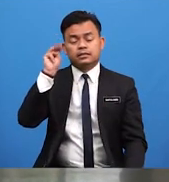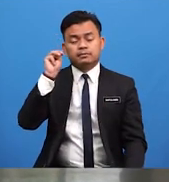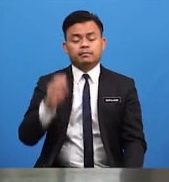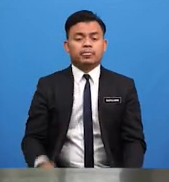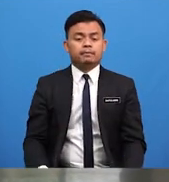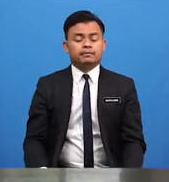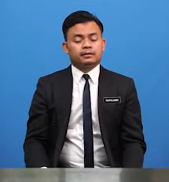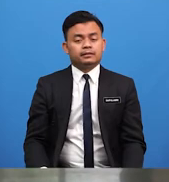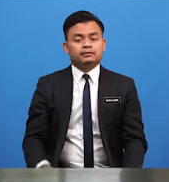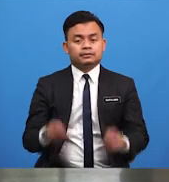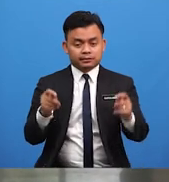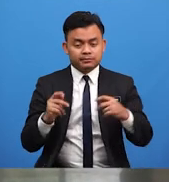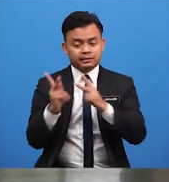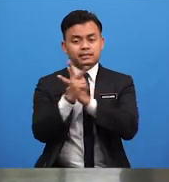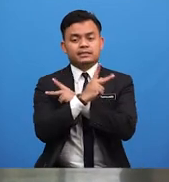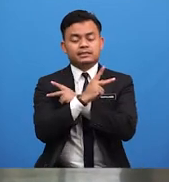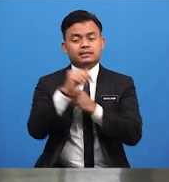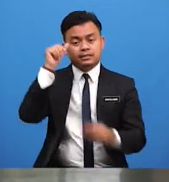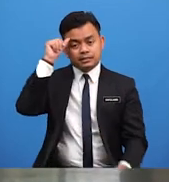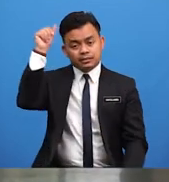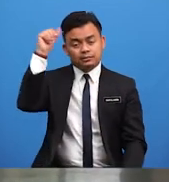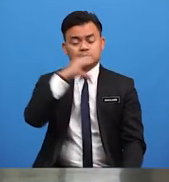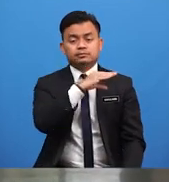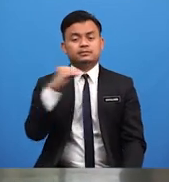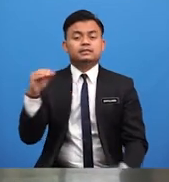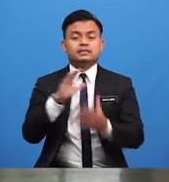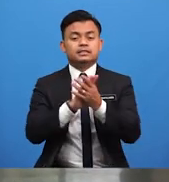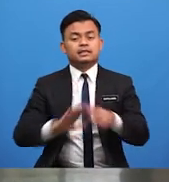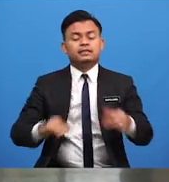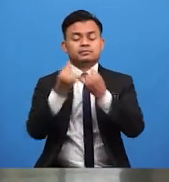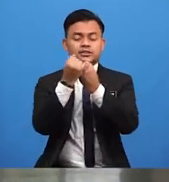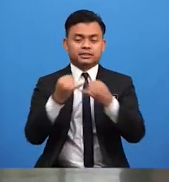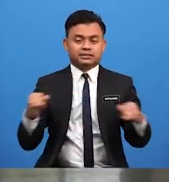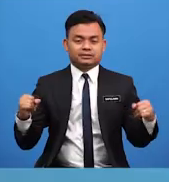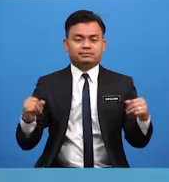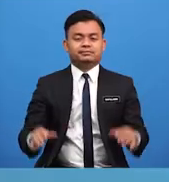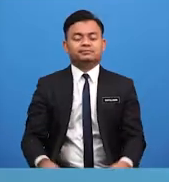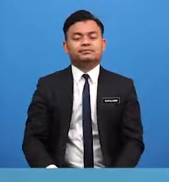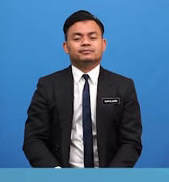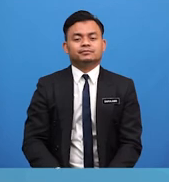Sekian, terima kasih. Assalamualaikum dan salam sejahtera.